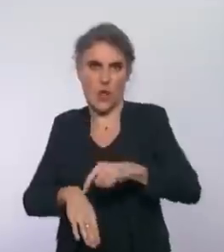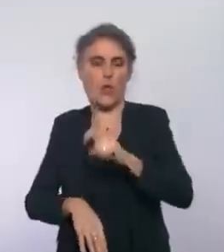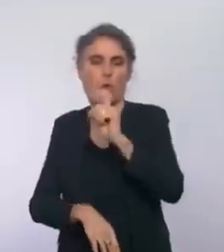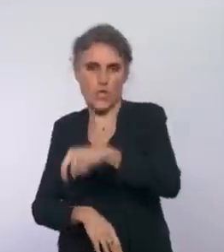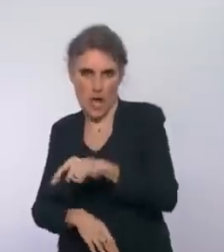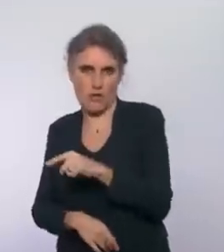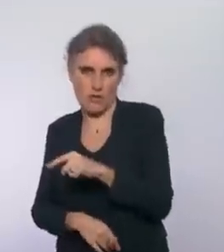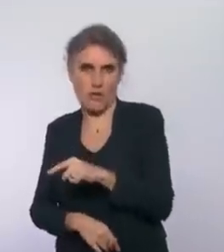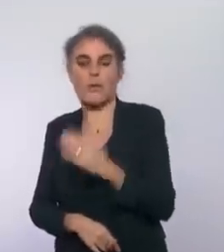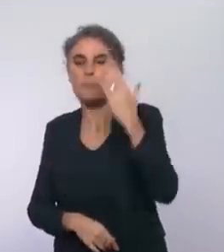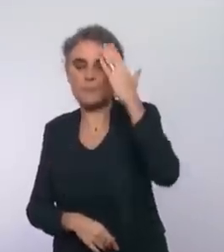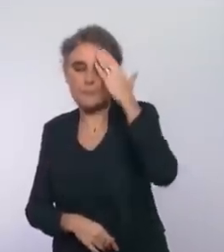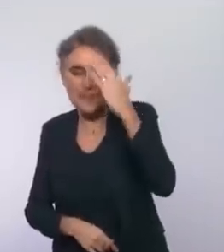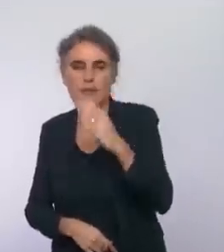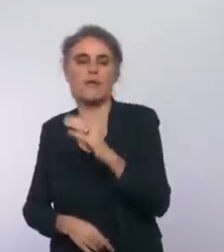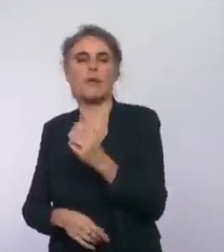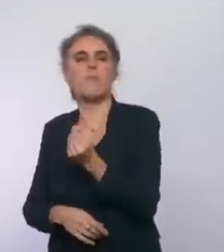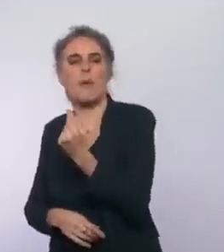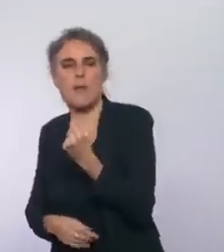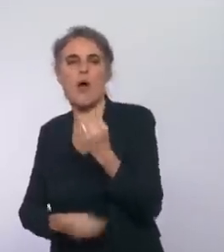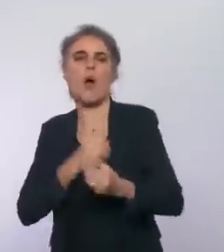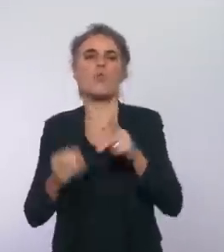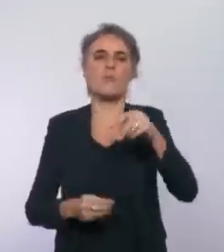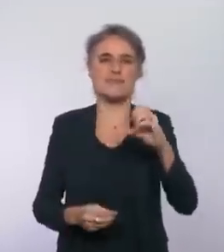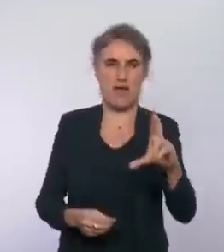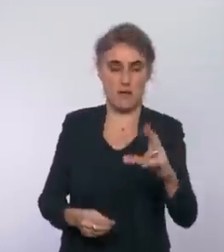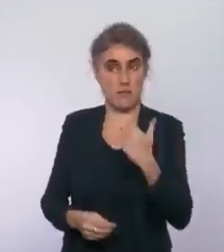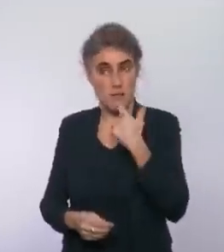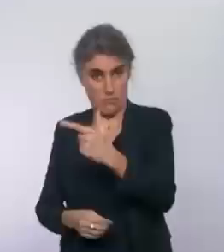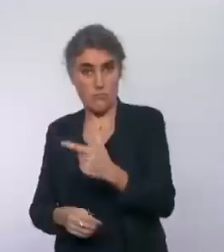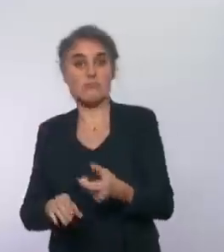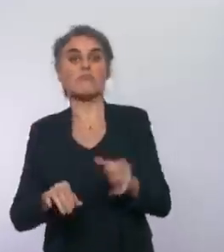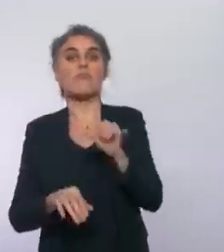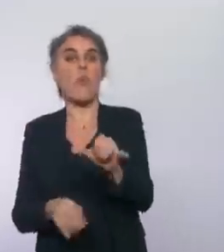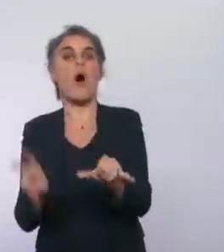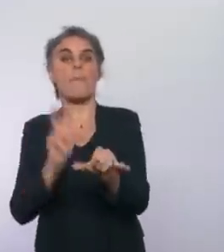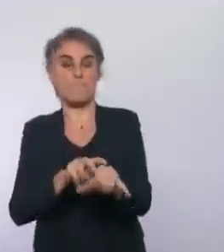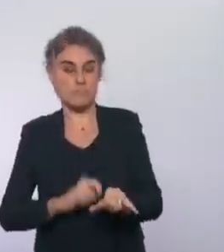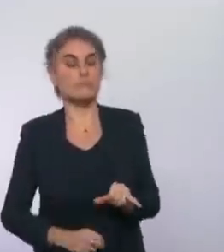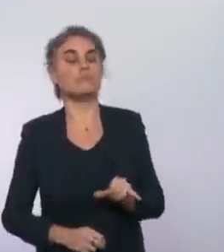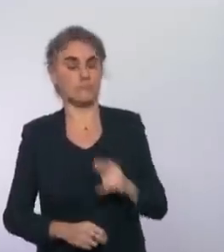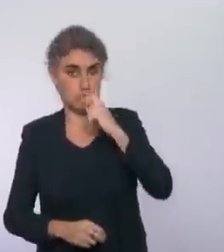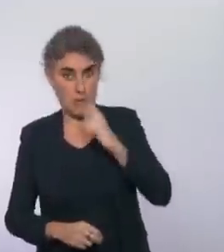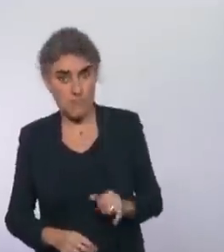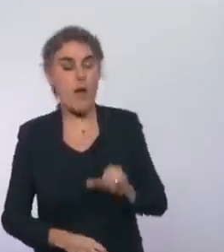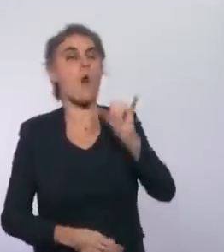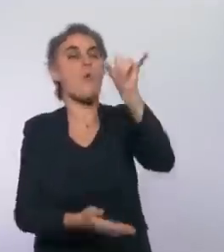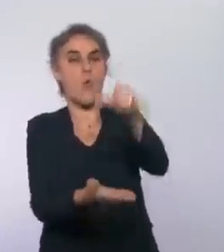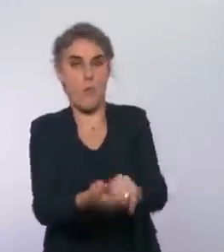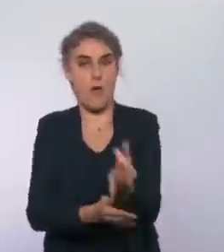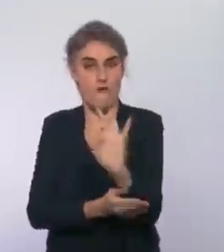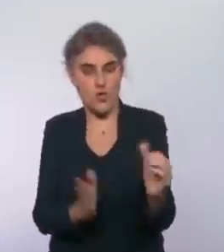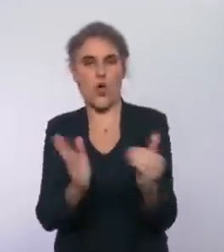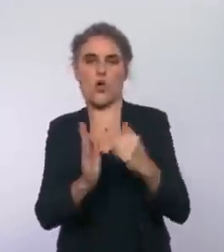antigénique, de moins de 48 heures pour un test PCR. Donc elles font le test au départ, elles peuvent embarquer si elles sont négatives. À l'arrivée, elles feront un nouveau